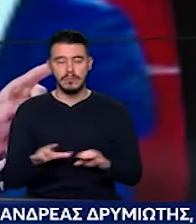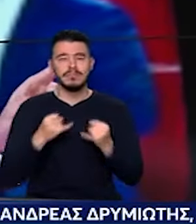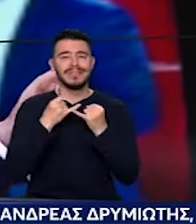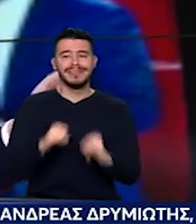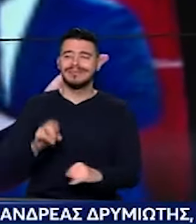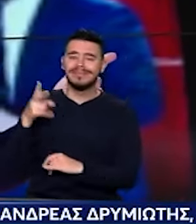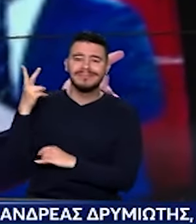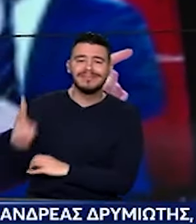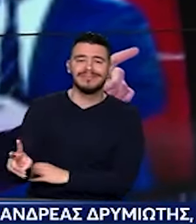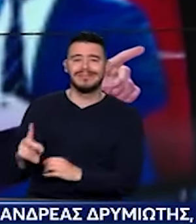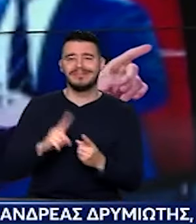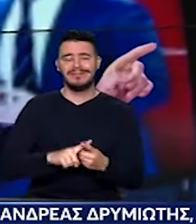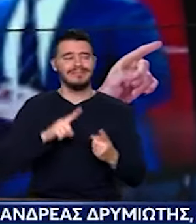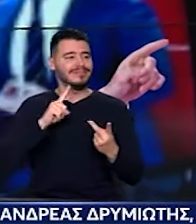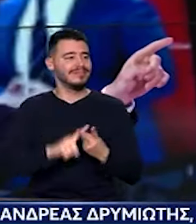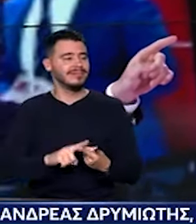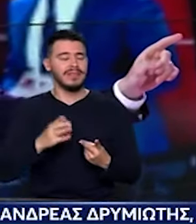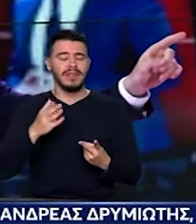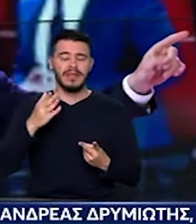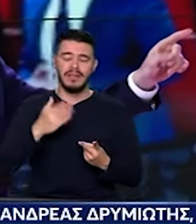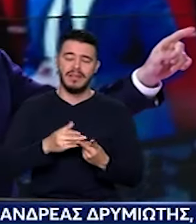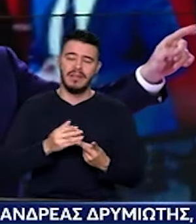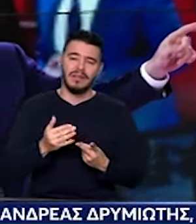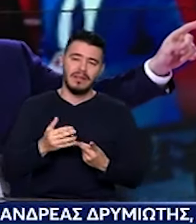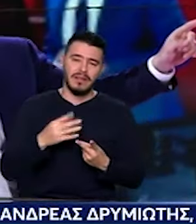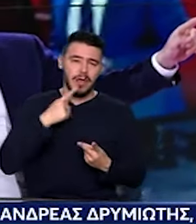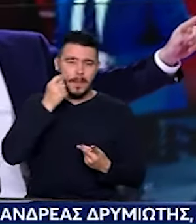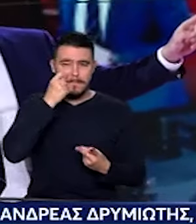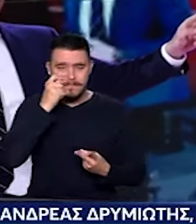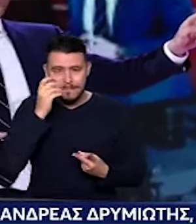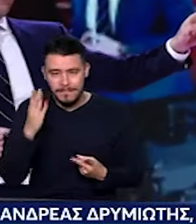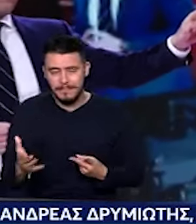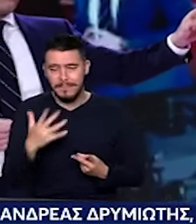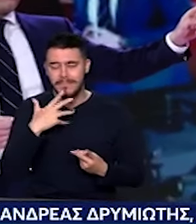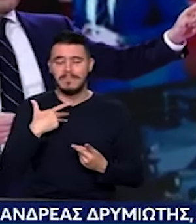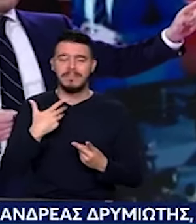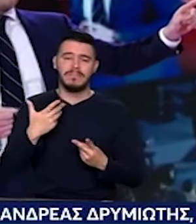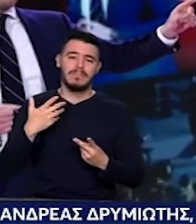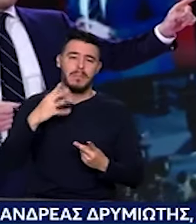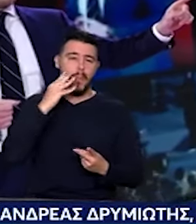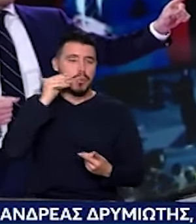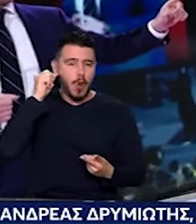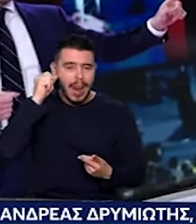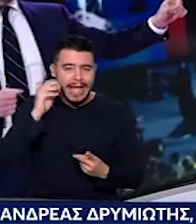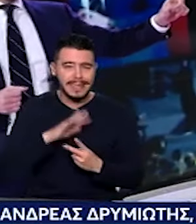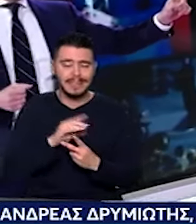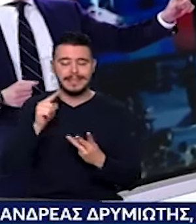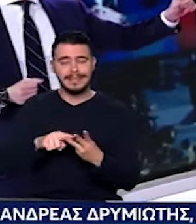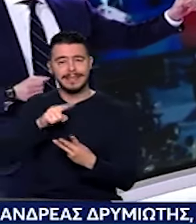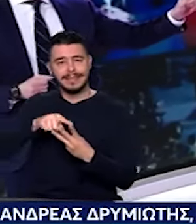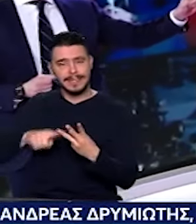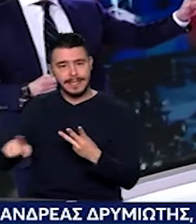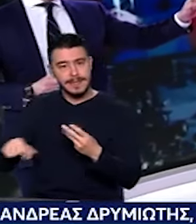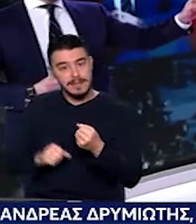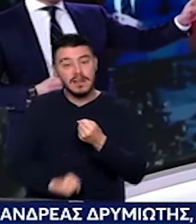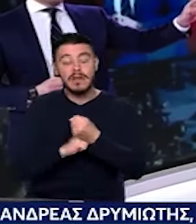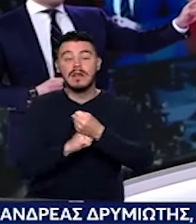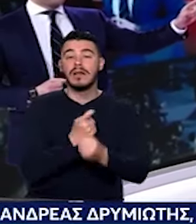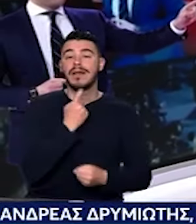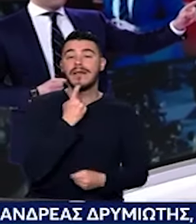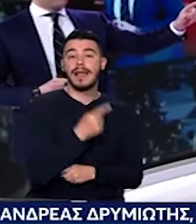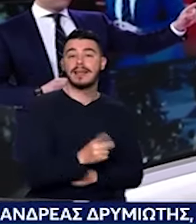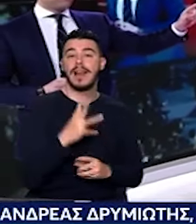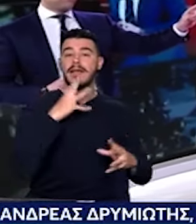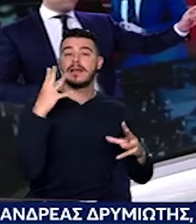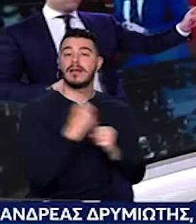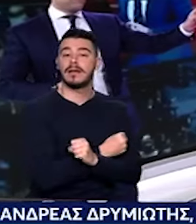Παύλος Πολάκης. Όλοι οι προεδρικοί υποστήριζαν τον Κασελάκη και γι' αυτό και βγήκε ο Κασελάκης. Τώρα,